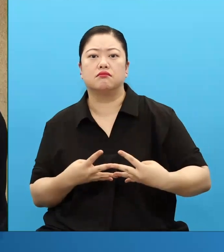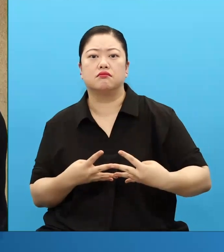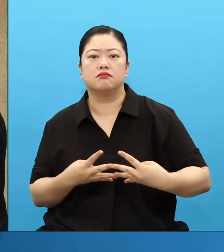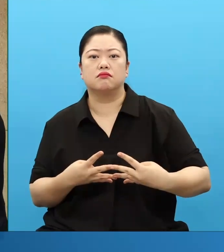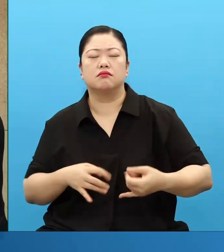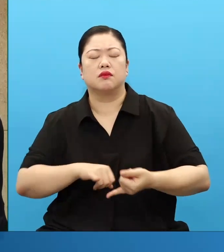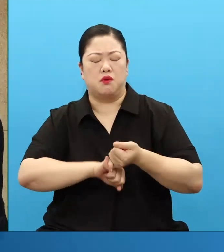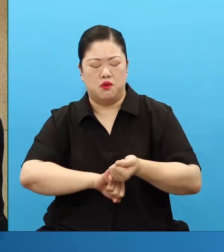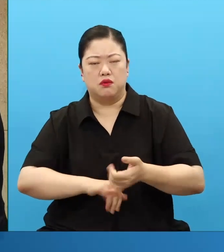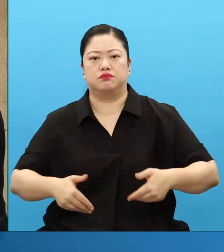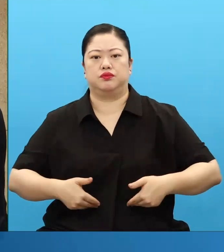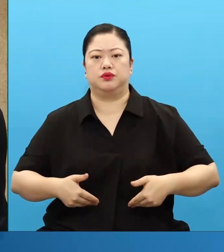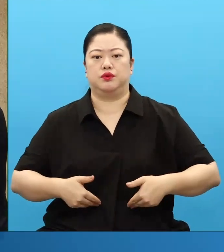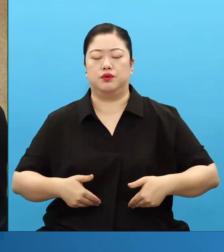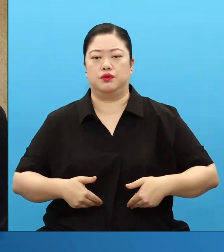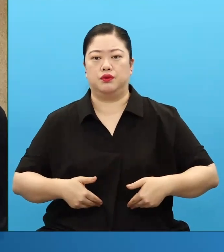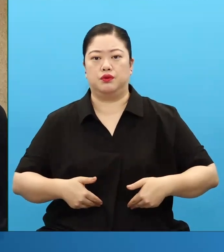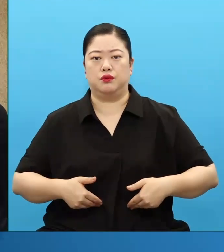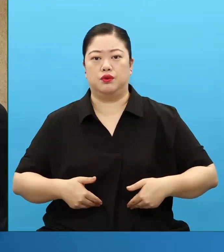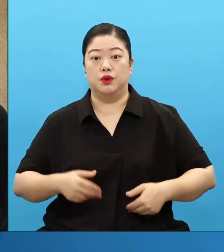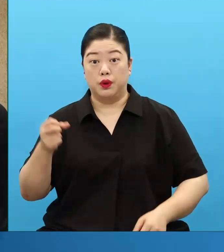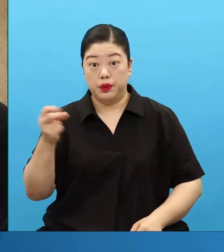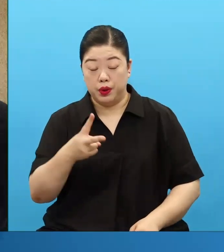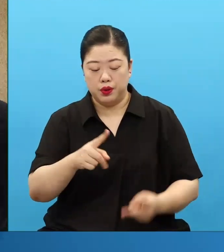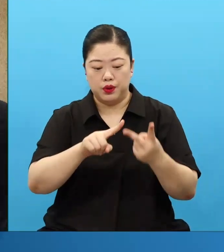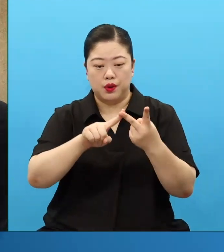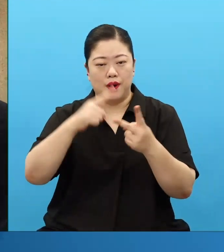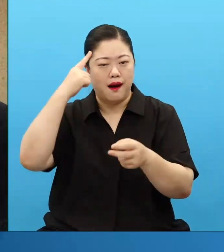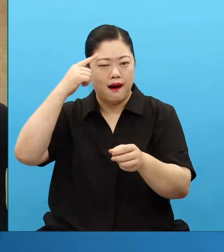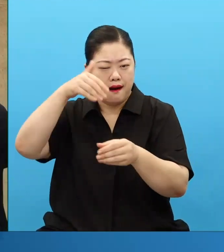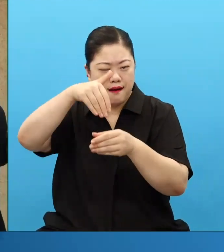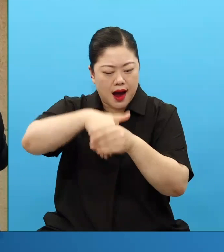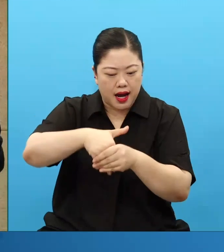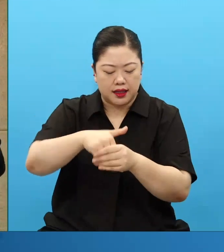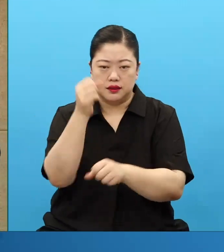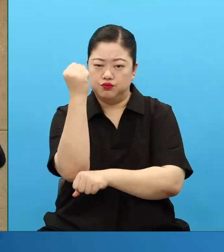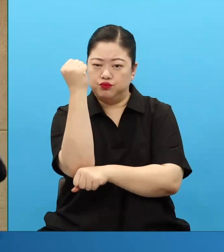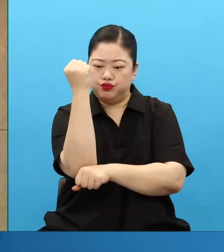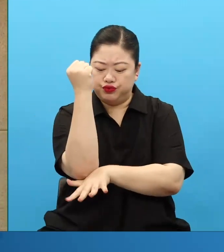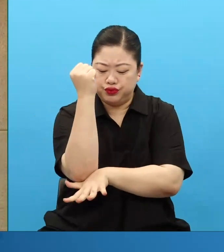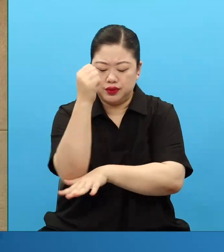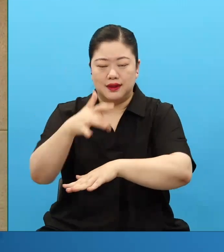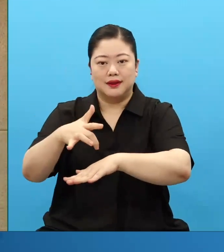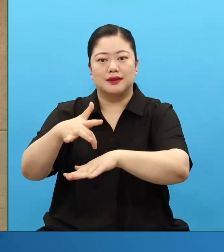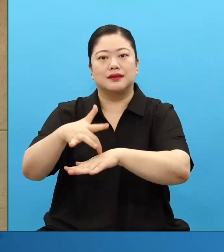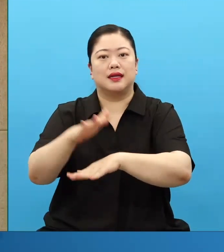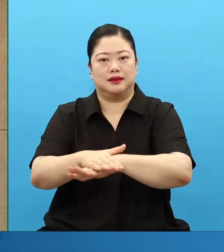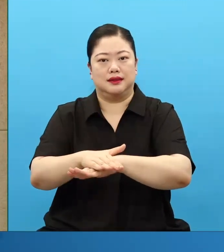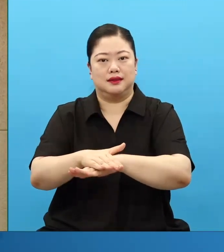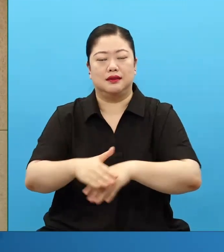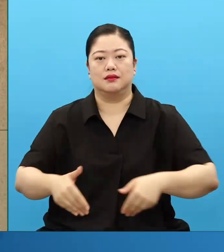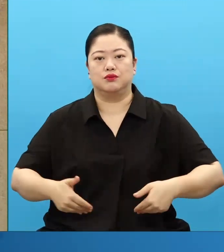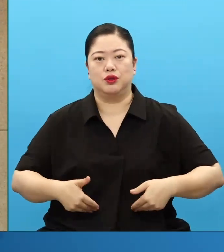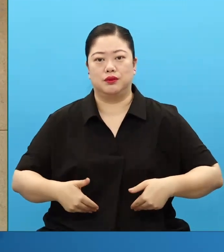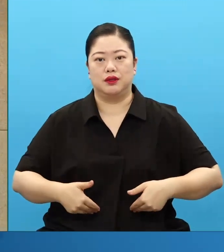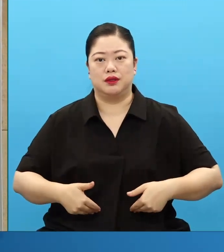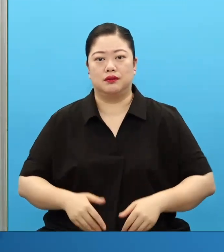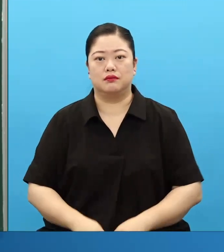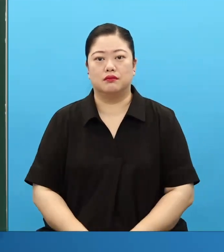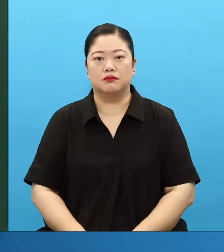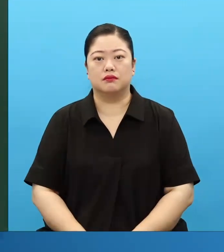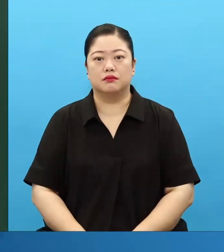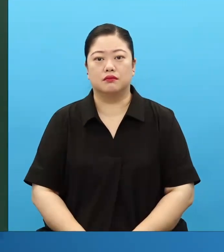3, 7 살리는 망대가 서게 될 And 겁니다. through our elders, the Barzan will be raised to save the 237 왜냐? nations. Why? 하나님의 뜻이니까요. Because